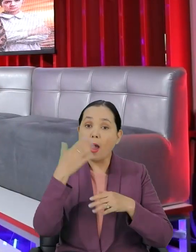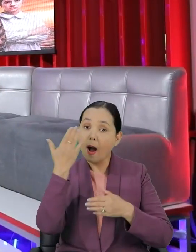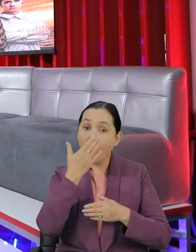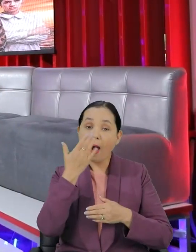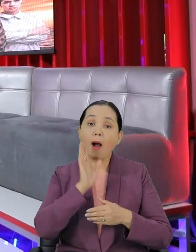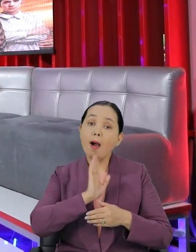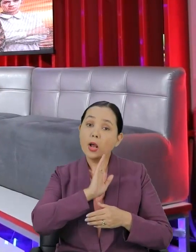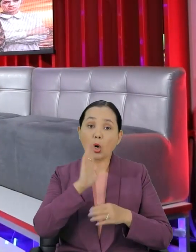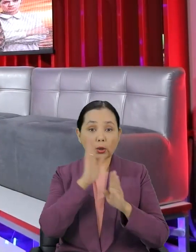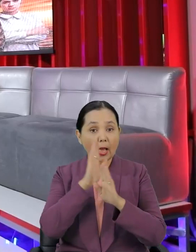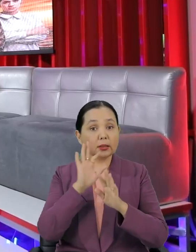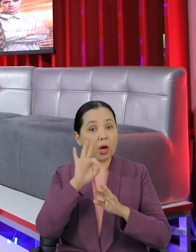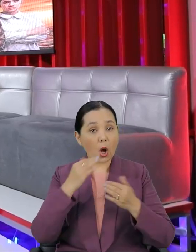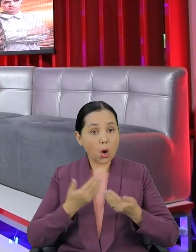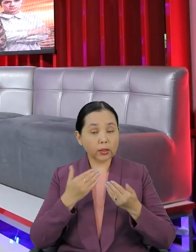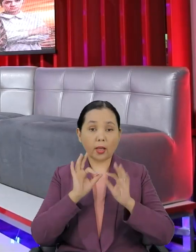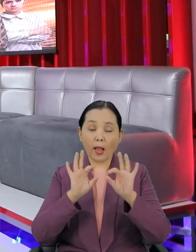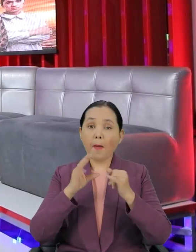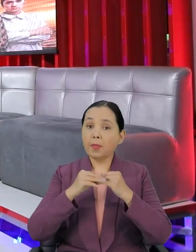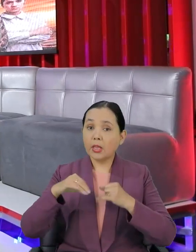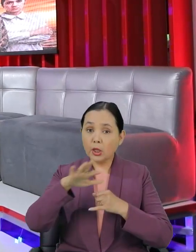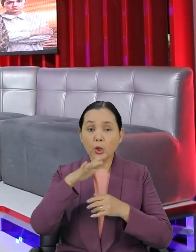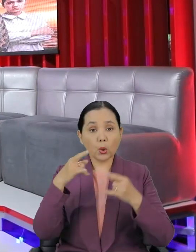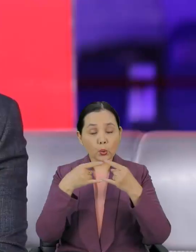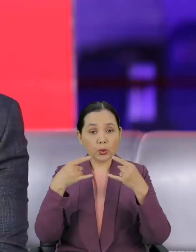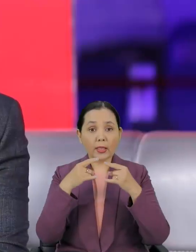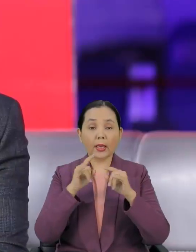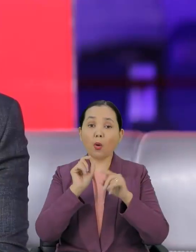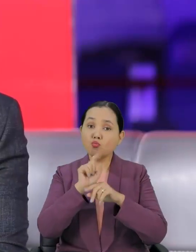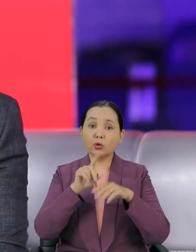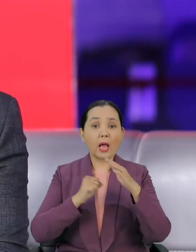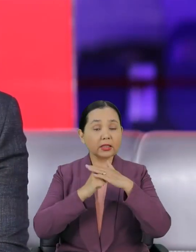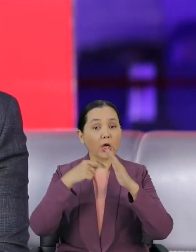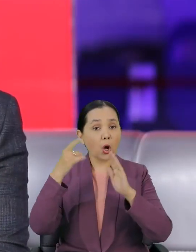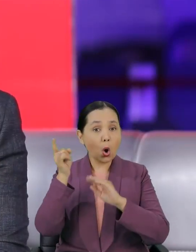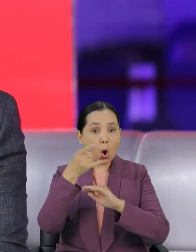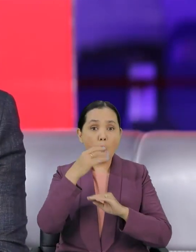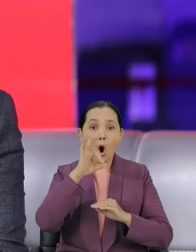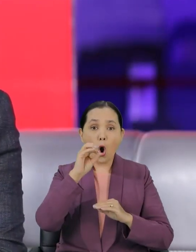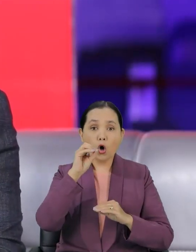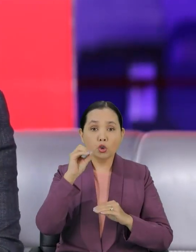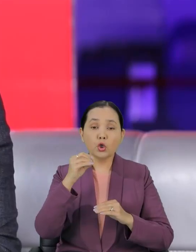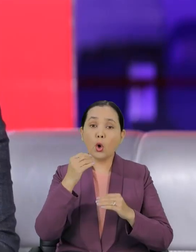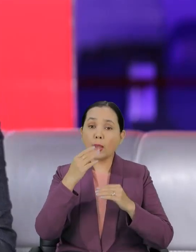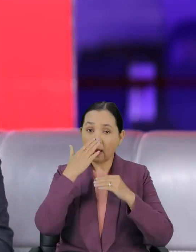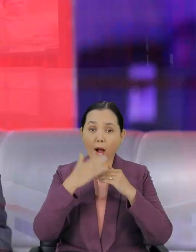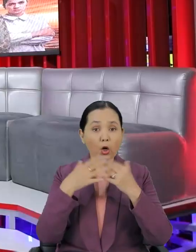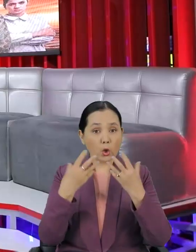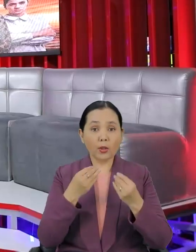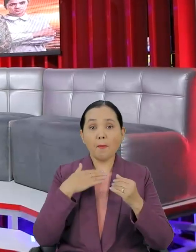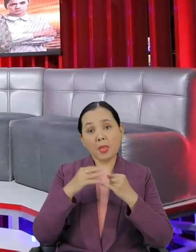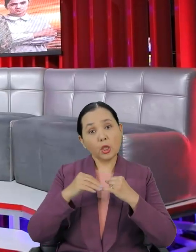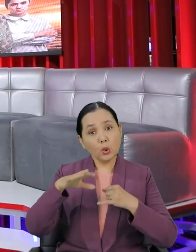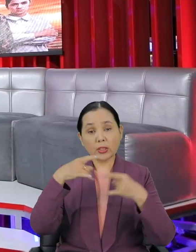ayollardan birining taqdiri haqida gap ketadi. Mening yurtim telekanali buyurtmasiga asosan tasvirga olinayotgan Osiyo seriali yaqin kunlarda Mening